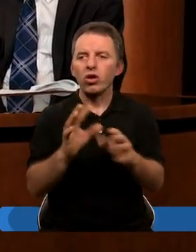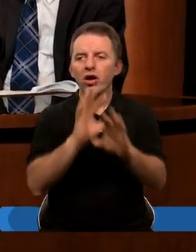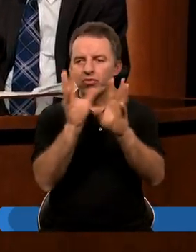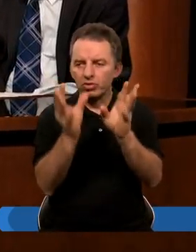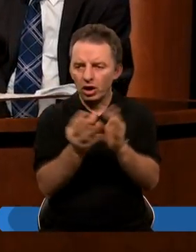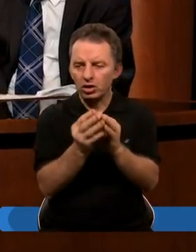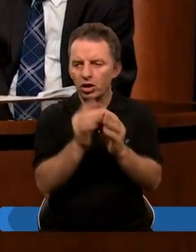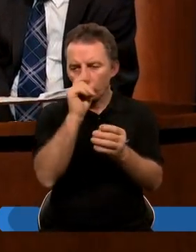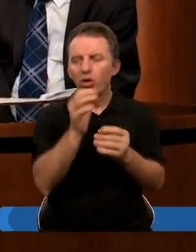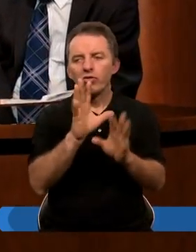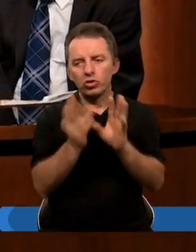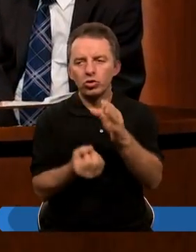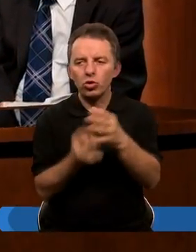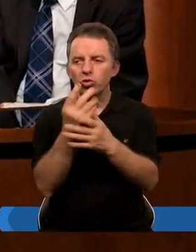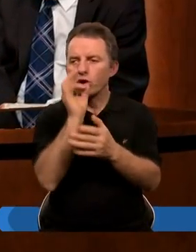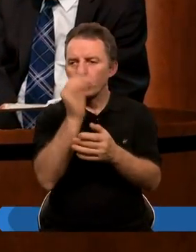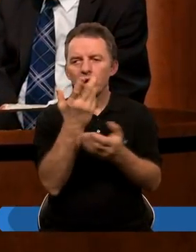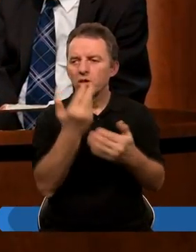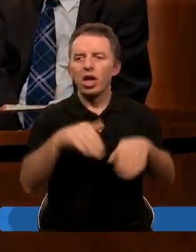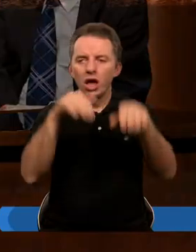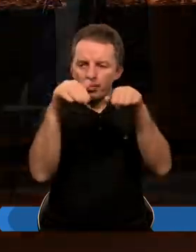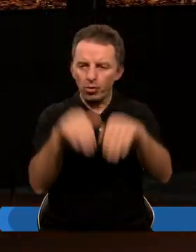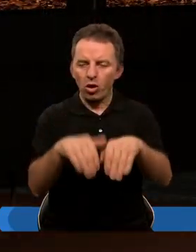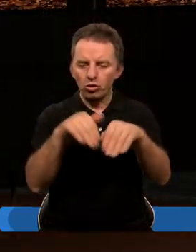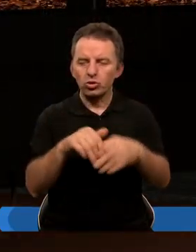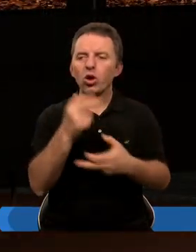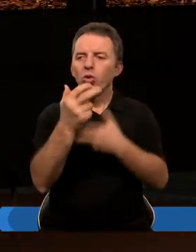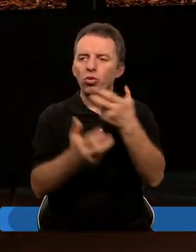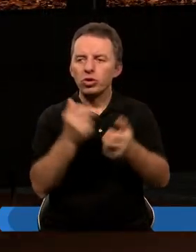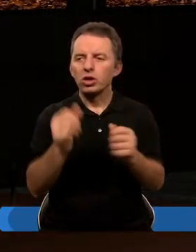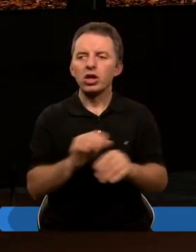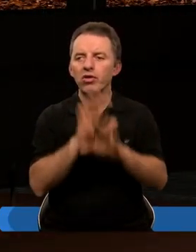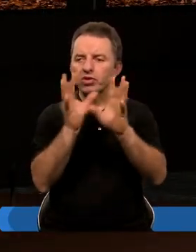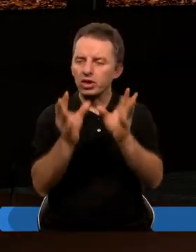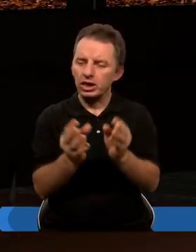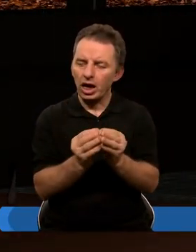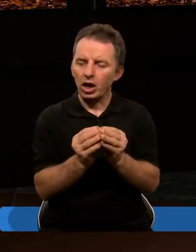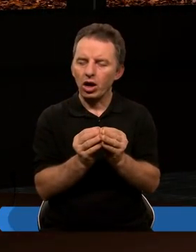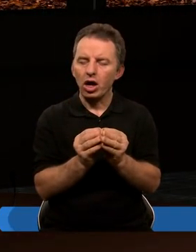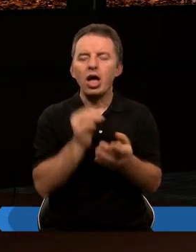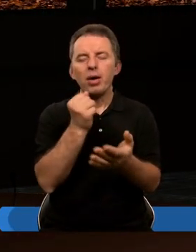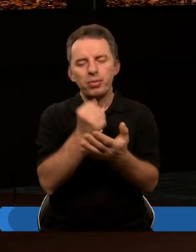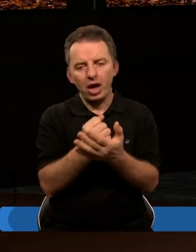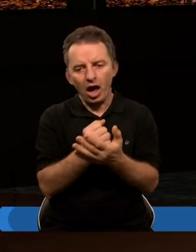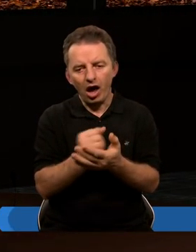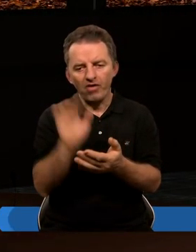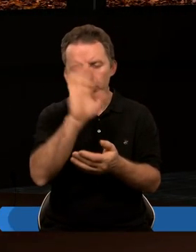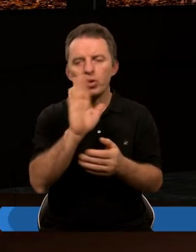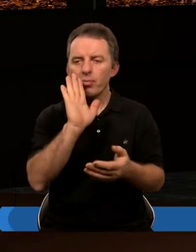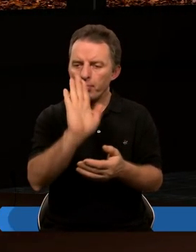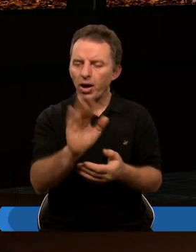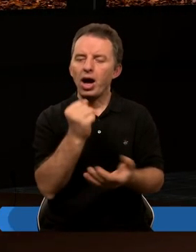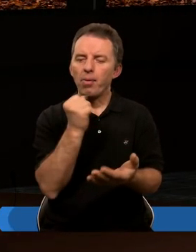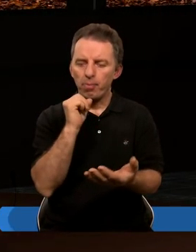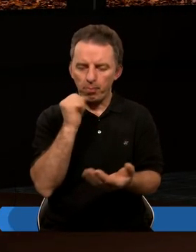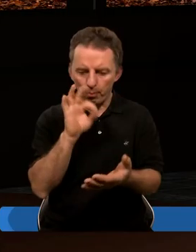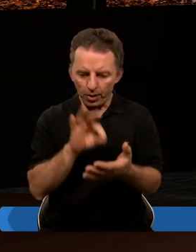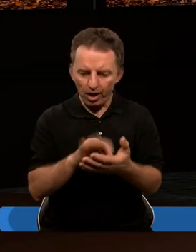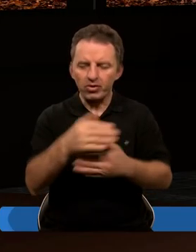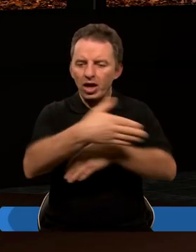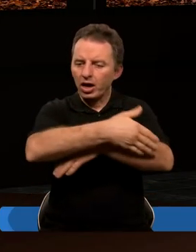Ono jest źródłem dobra, ale nie może uczynić wszystkiego. Prawo Boże ma pewne granice. Ono